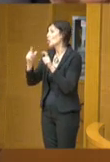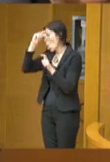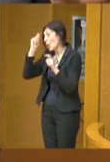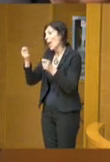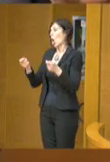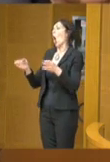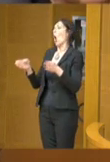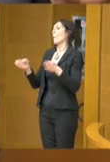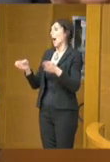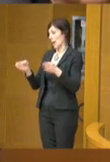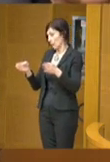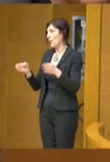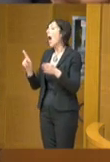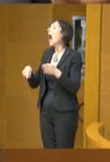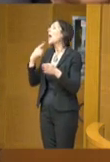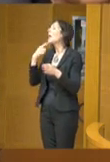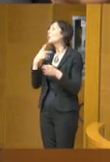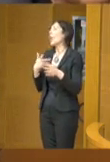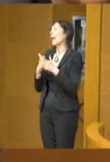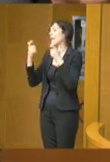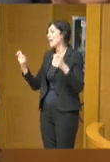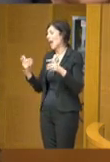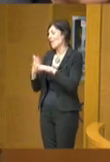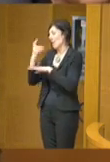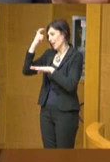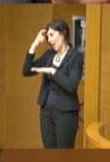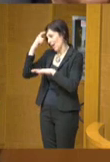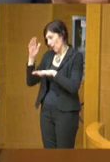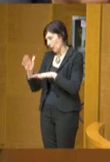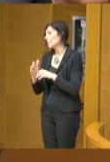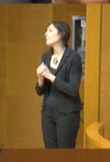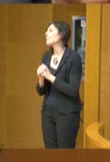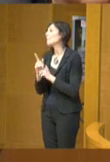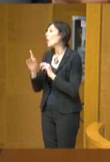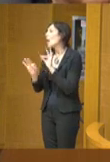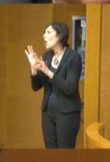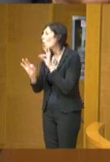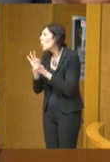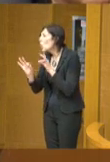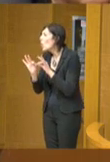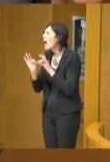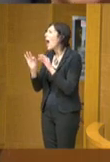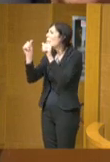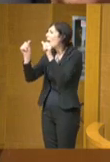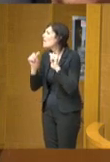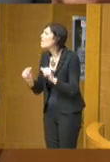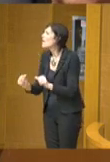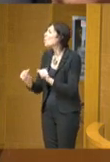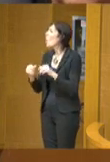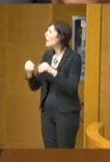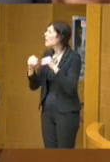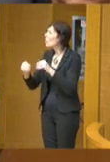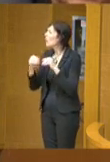gravi cerebrolesioni acquisite. Il progetto si chiama Bologna e Cura, manifesto partecipativo per la giornata dei risvegli, ed